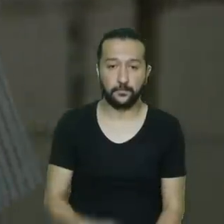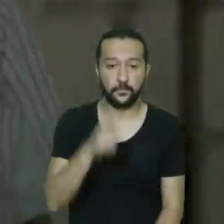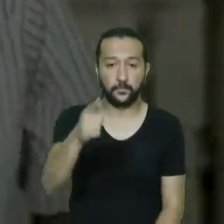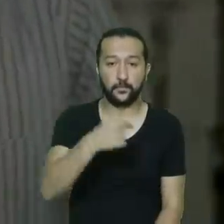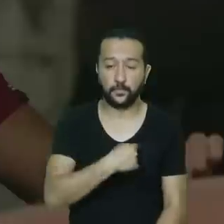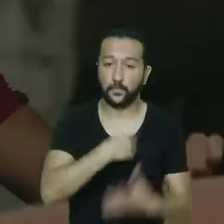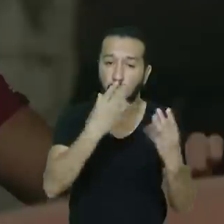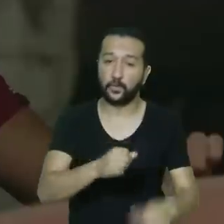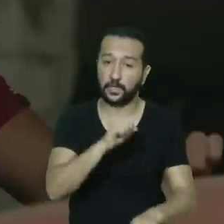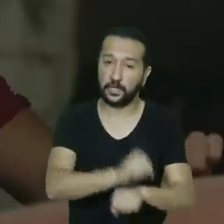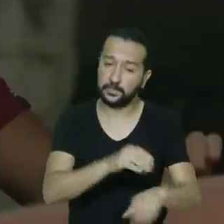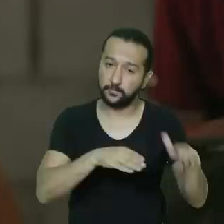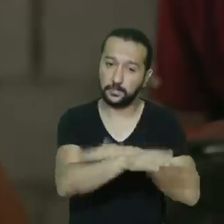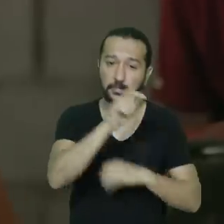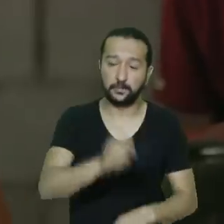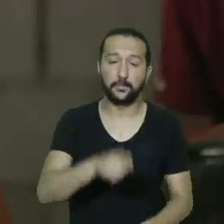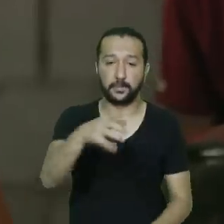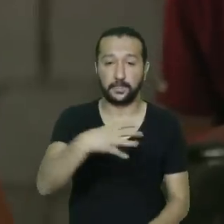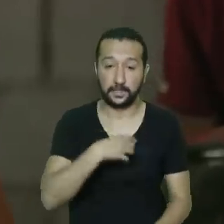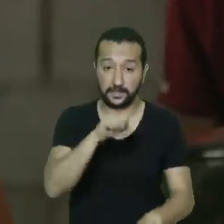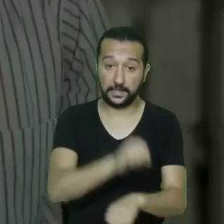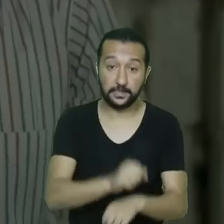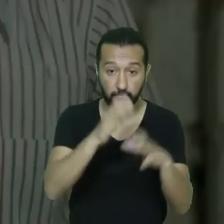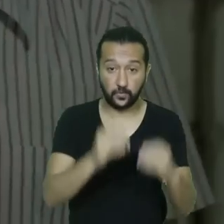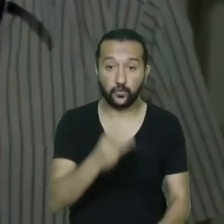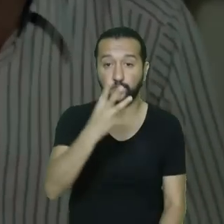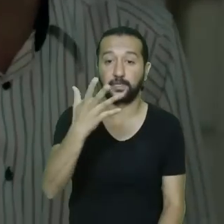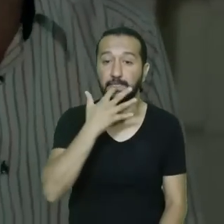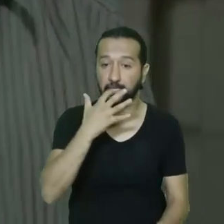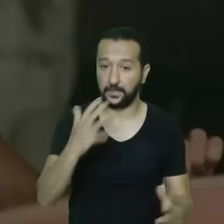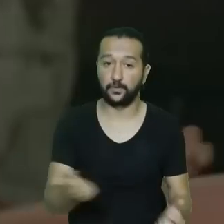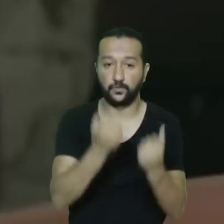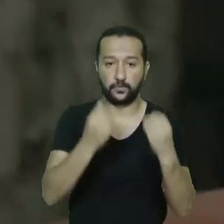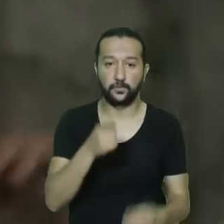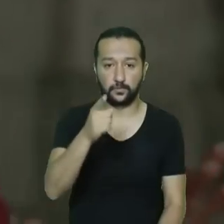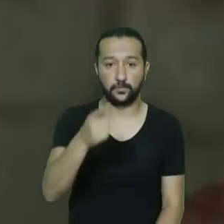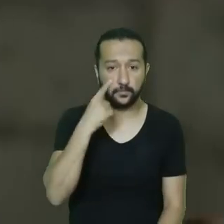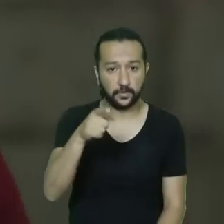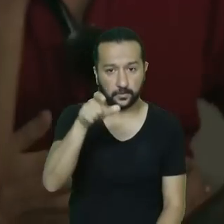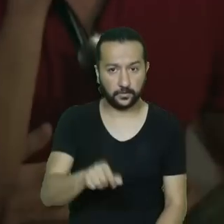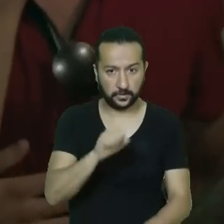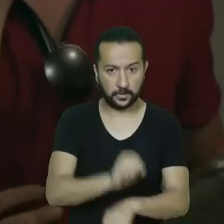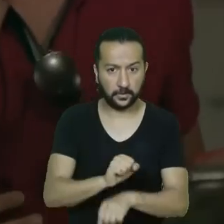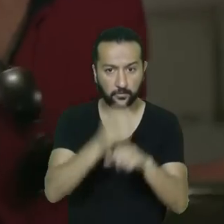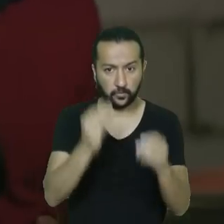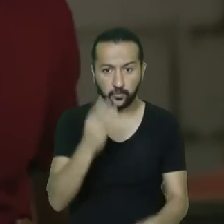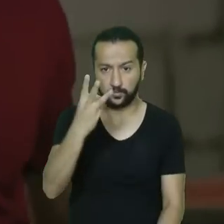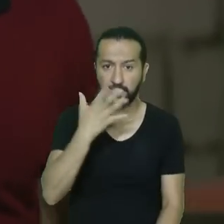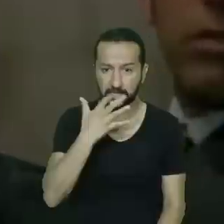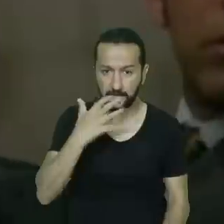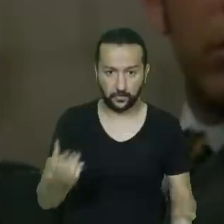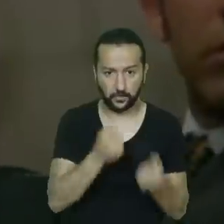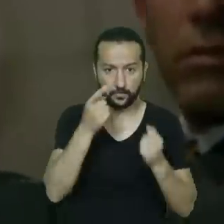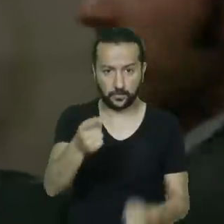Bana kalırsa teslim olsanız da siz canım. Hem kendiniz teslim olursanız 3-5 sene lan yırtarsınız. Hadi lan oradan teslim olacaymışız da 3-5 sene